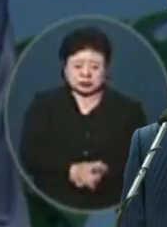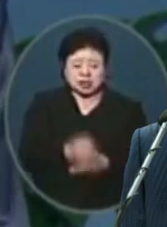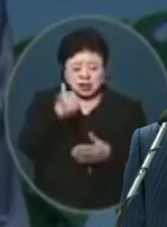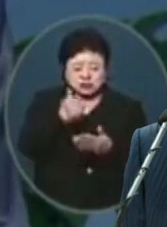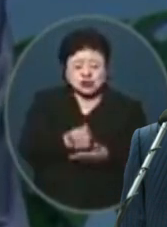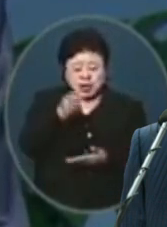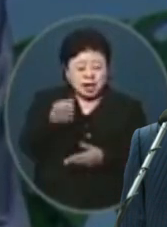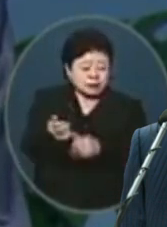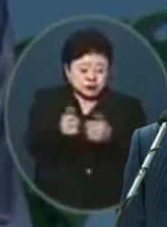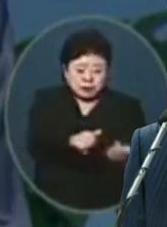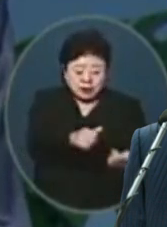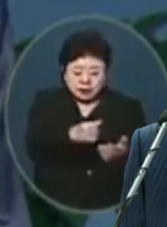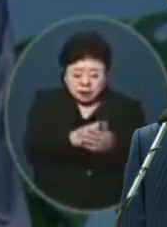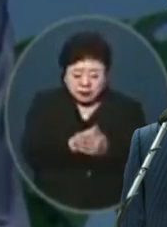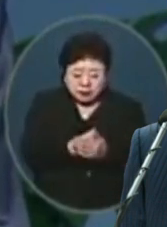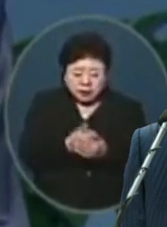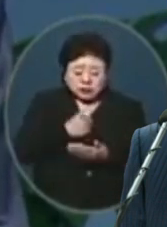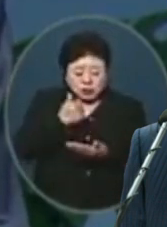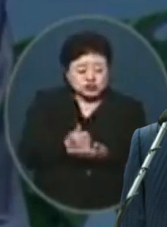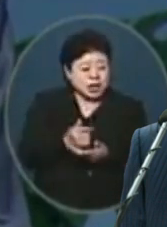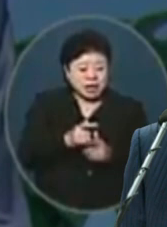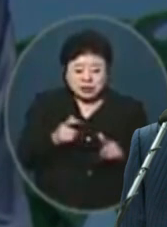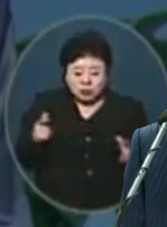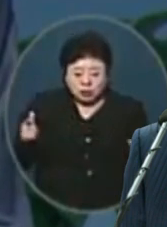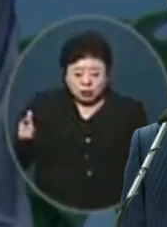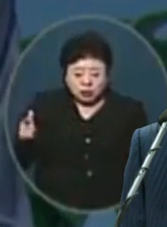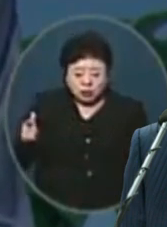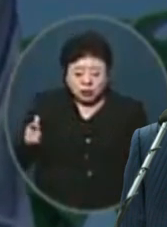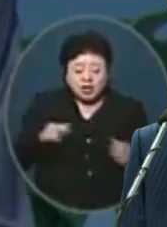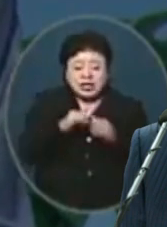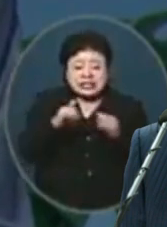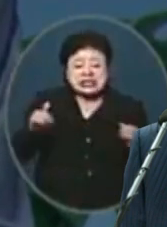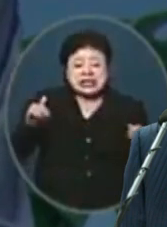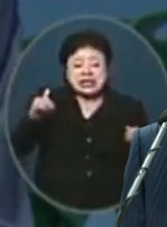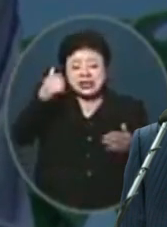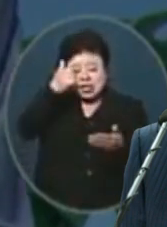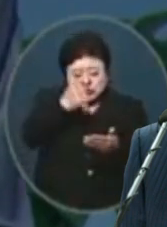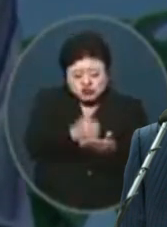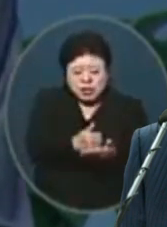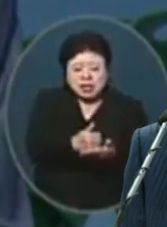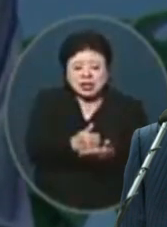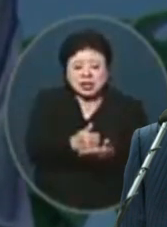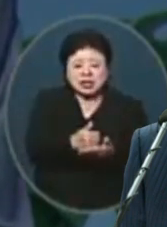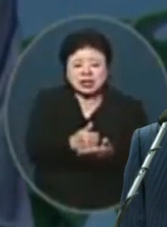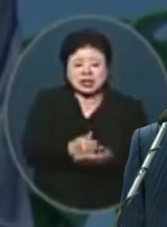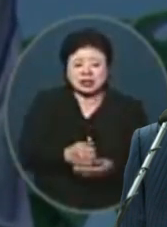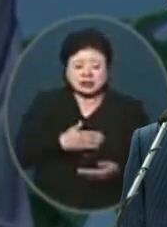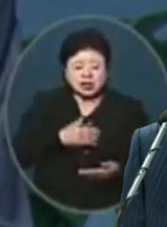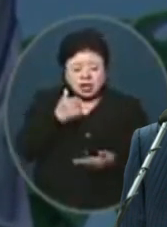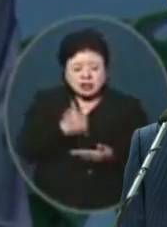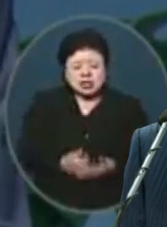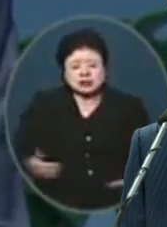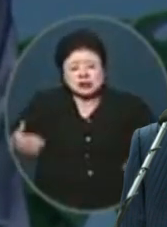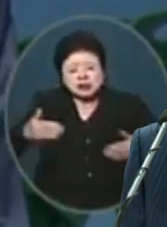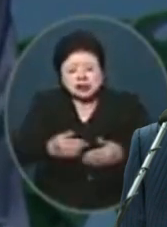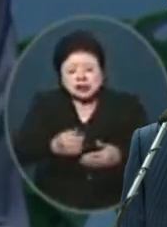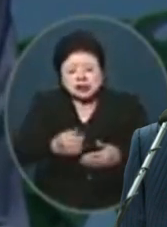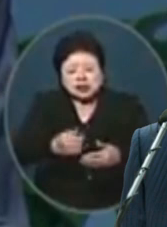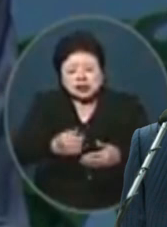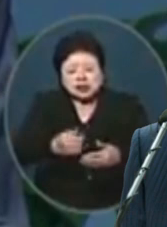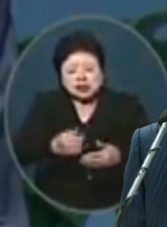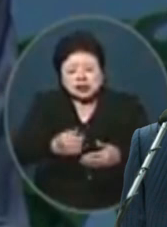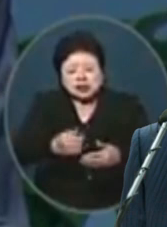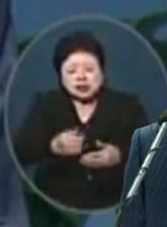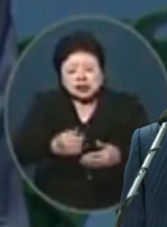죄의 값은 사망인데 내 죄가 아니고 인간의 죄를 다 내 죄로 끌어안아서 죄인이 되었으므로